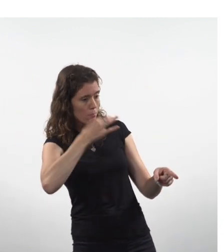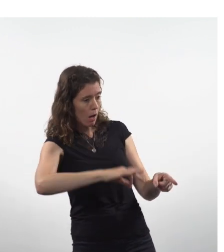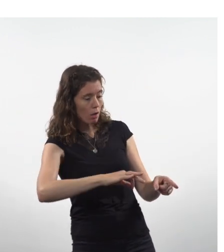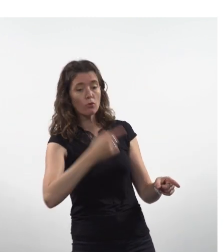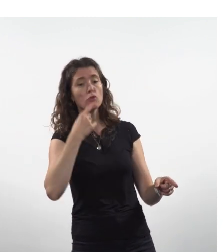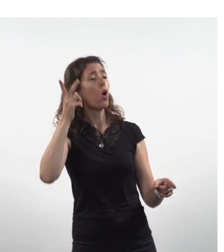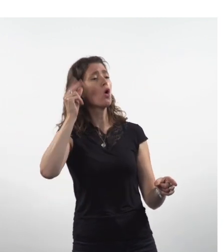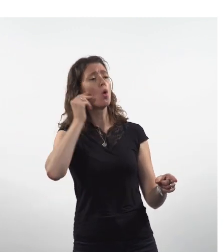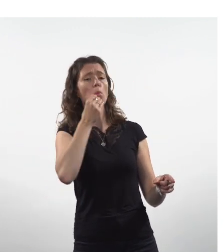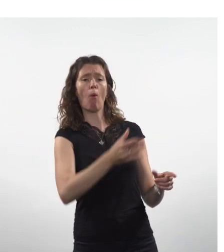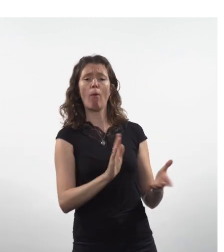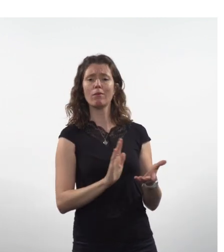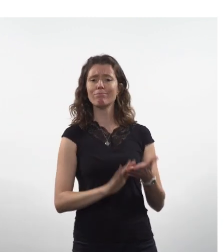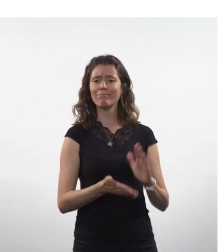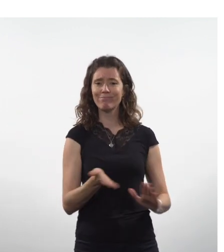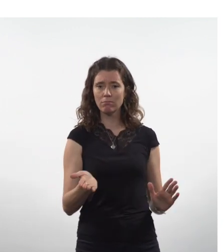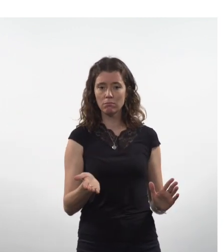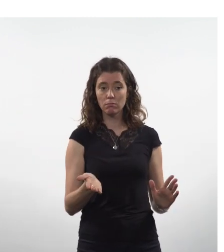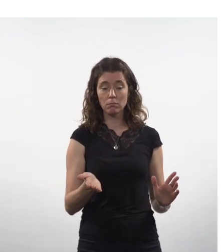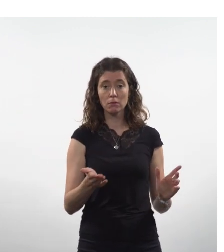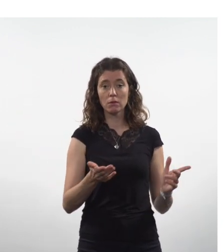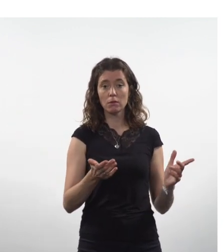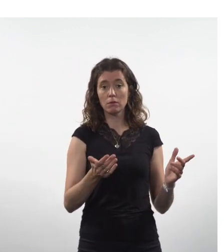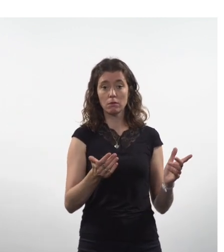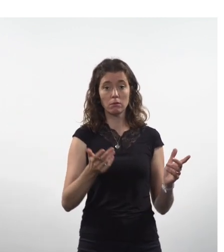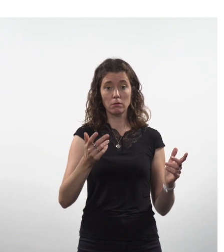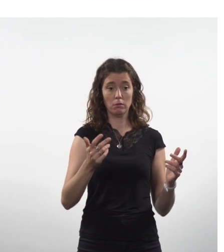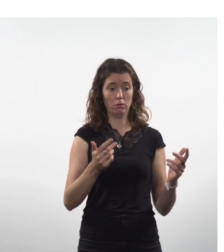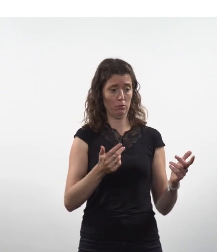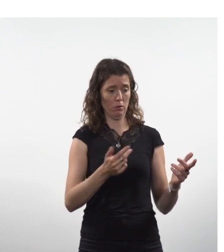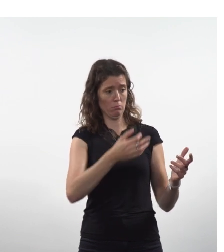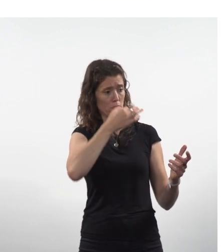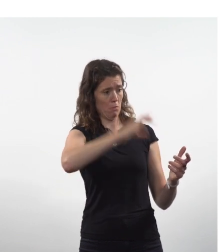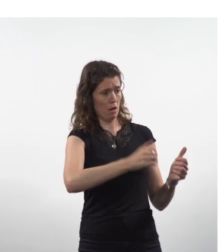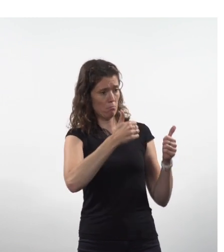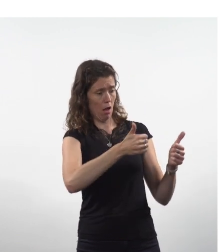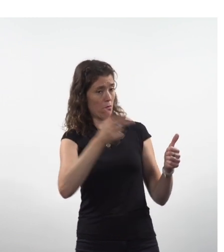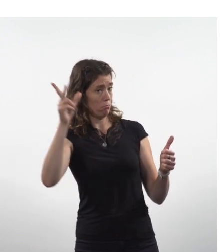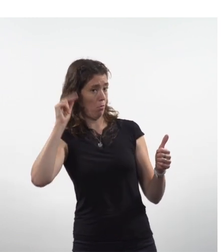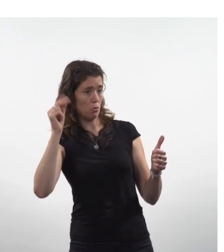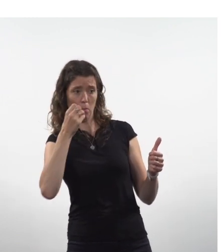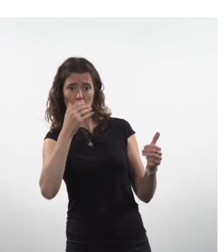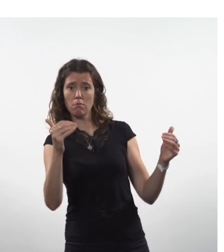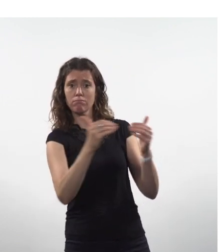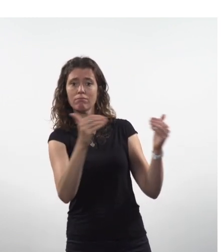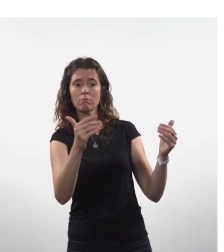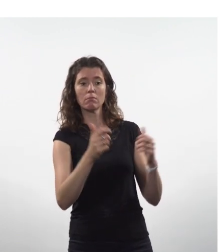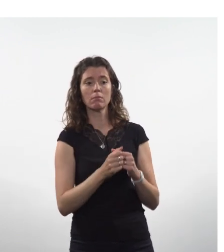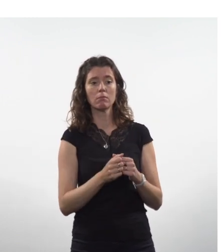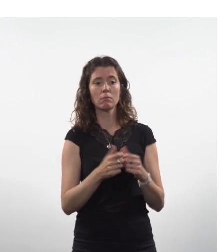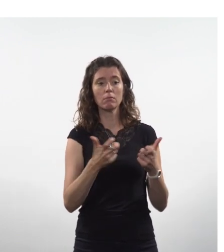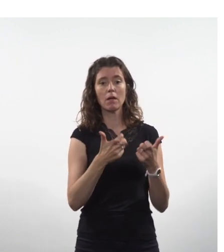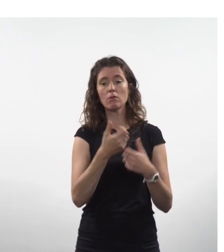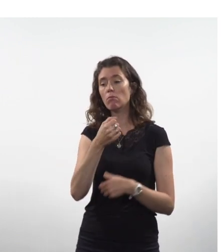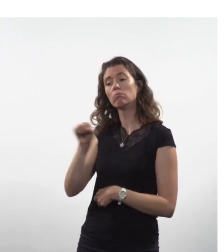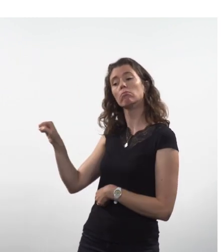entend. Il va entendre à la hauteur de la qualité de sa vocalisation. Et si je me retourne, par exemple,